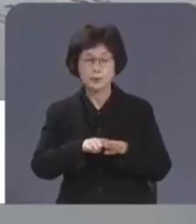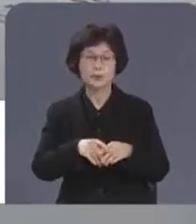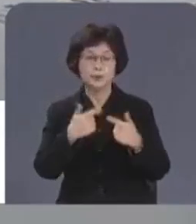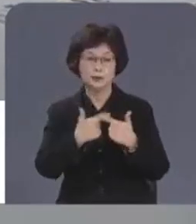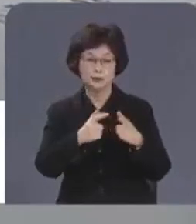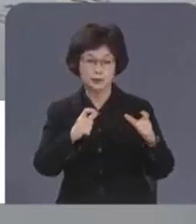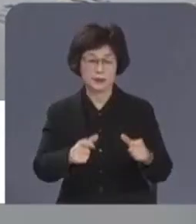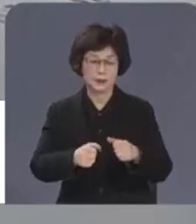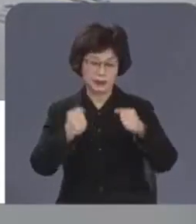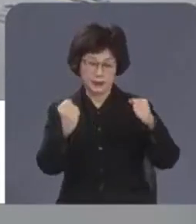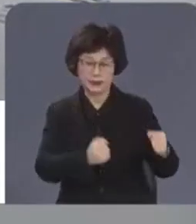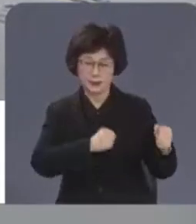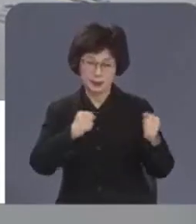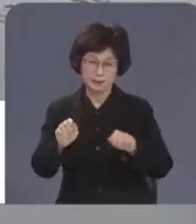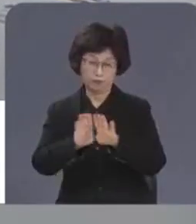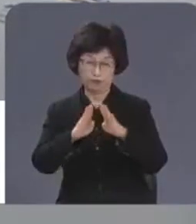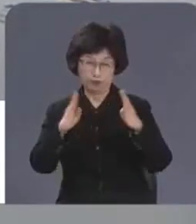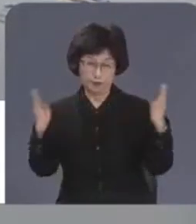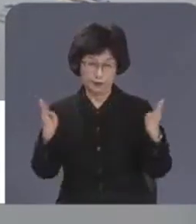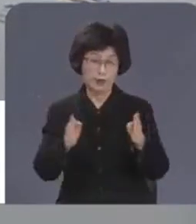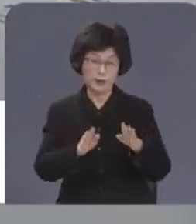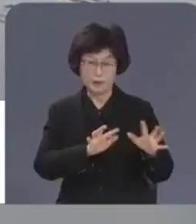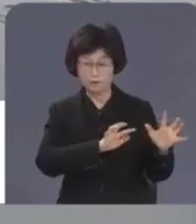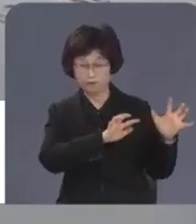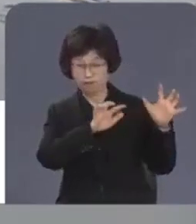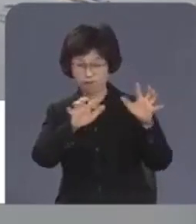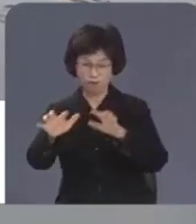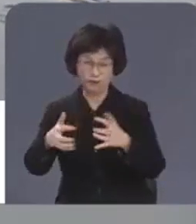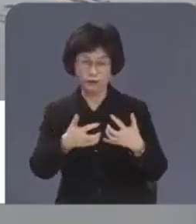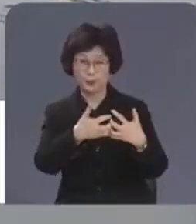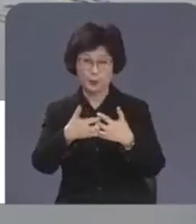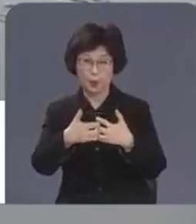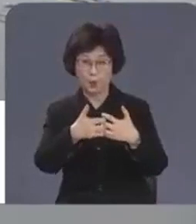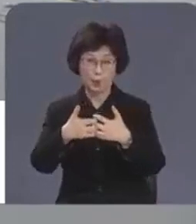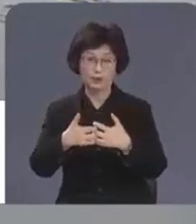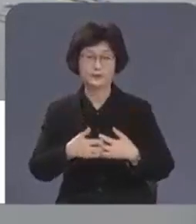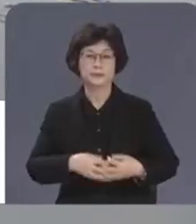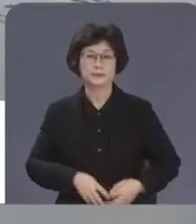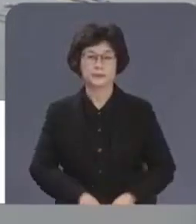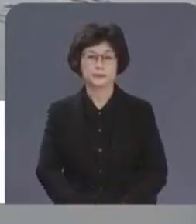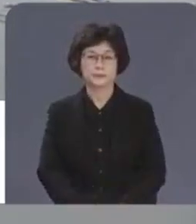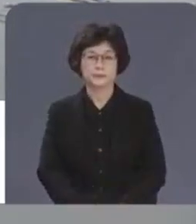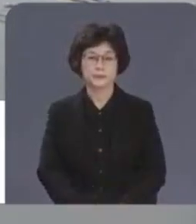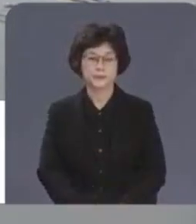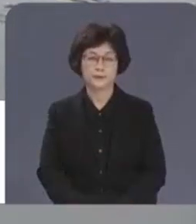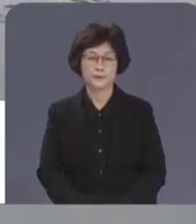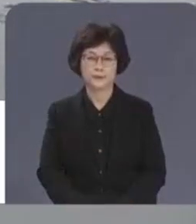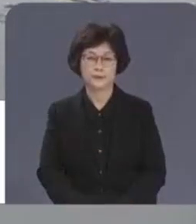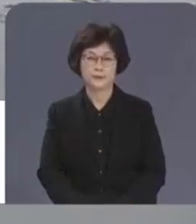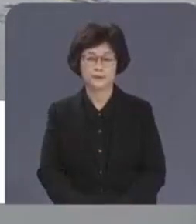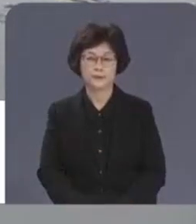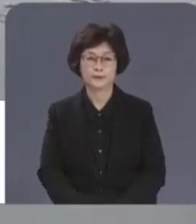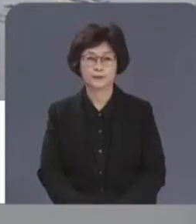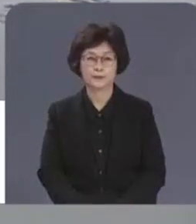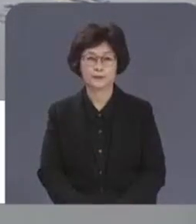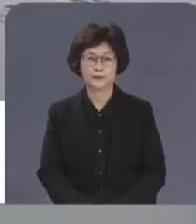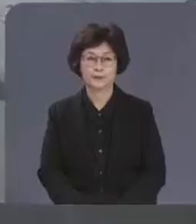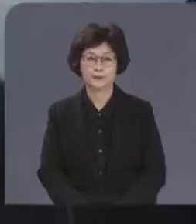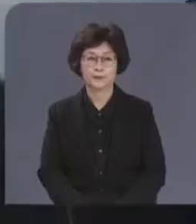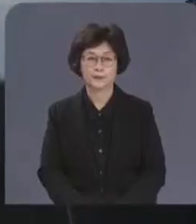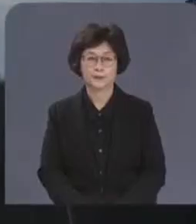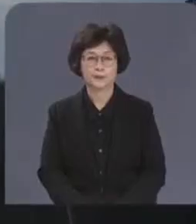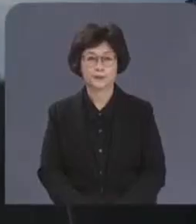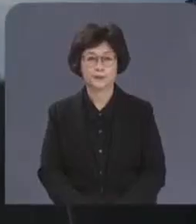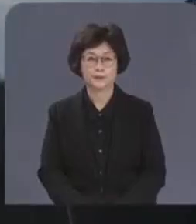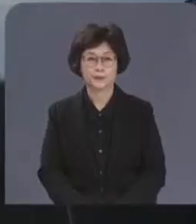인근의 스키장은 문을 열자마자 밀려드는 방문객들로 발 디딜 틈이 없었습니다. 보도에 최위지 기자입니다.